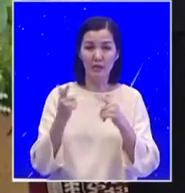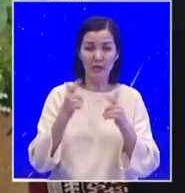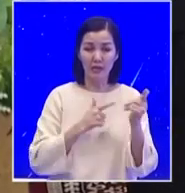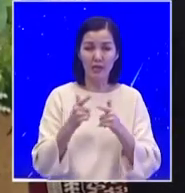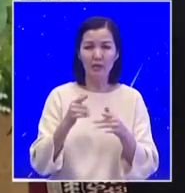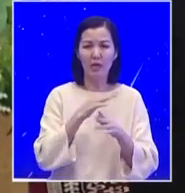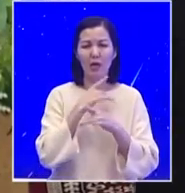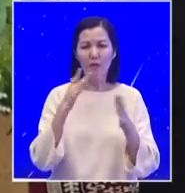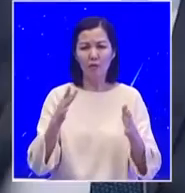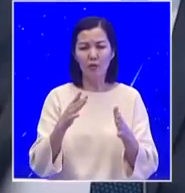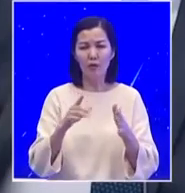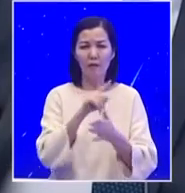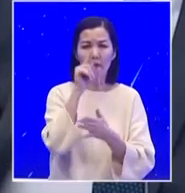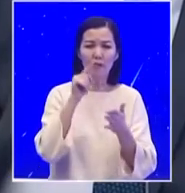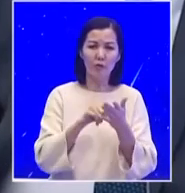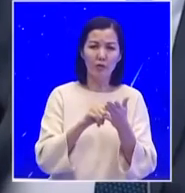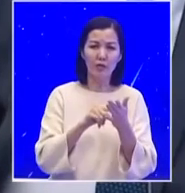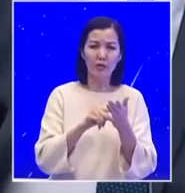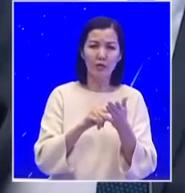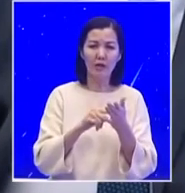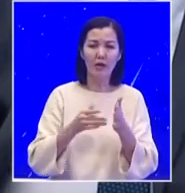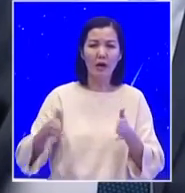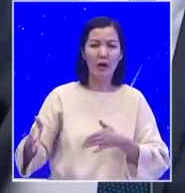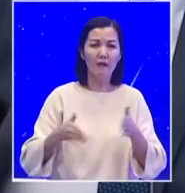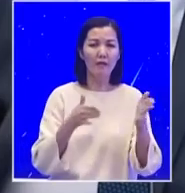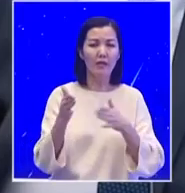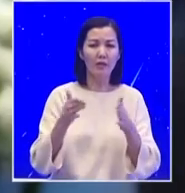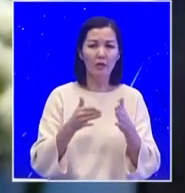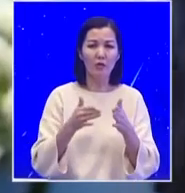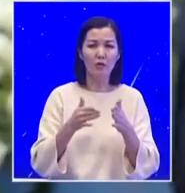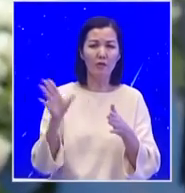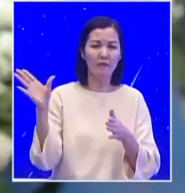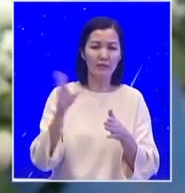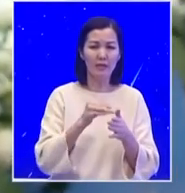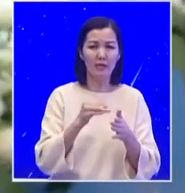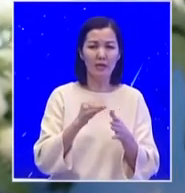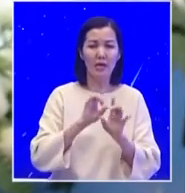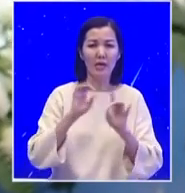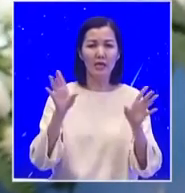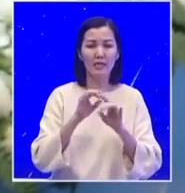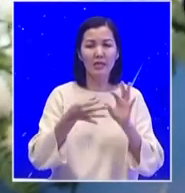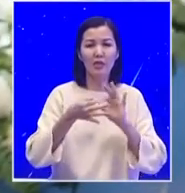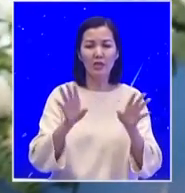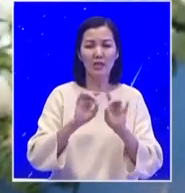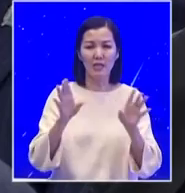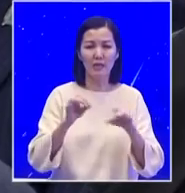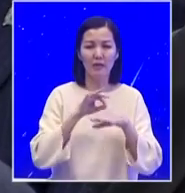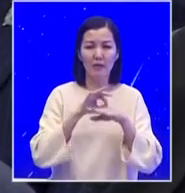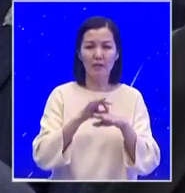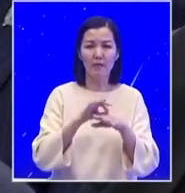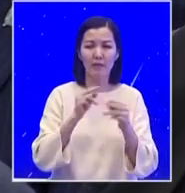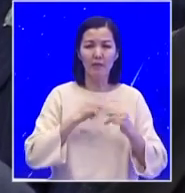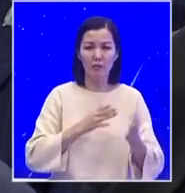Многих жителей интересовали вопросы касательно автодорог. Амандык Баталов, владеющий всей ситуацией, рассказал в деталях о проводимой работе в